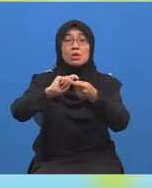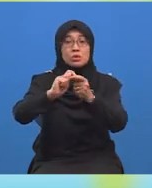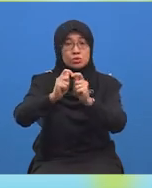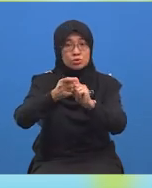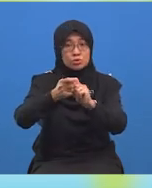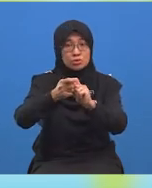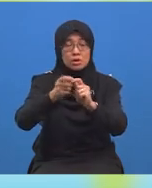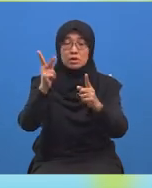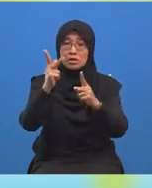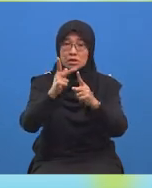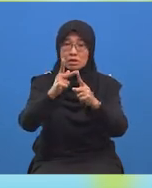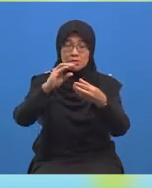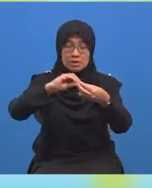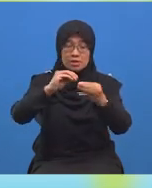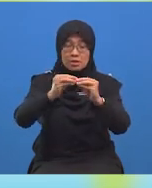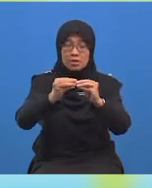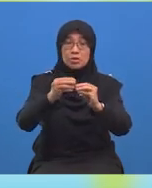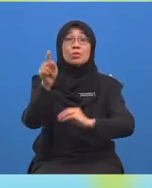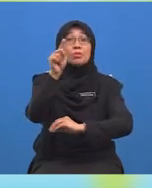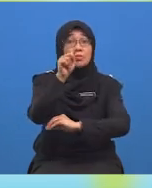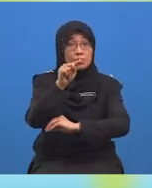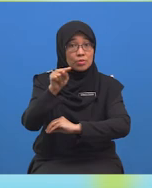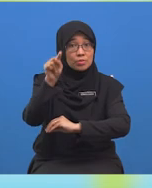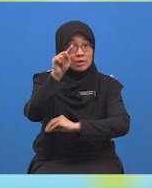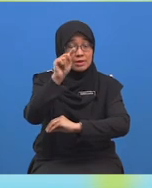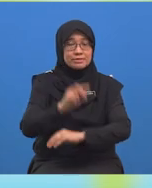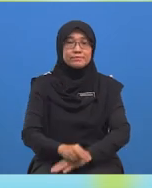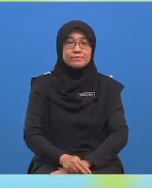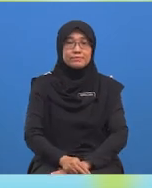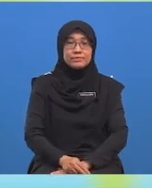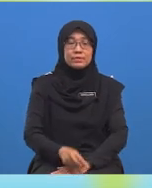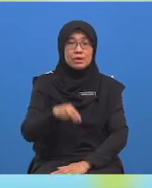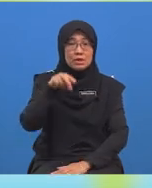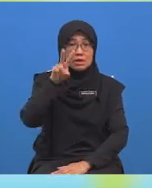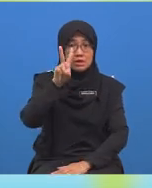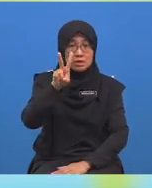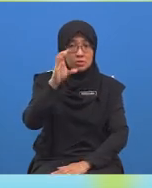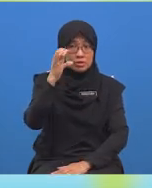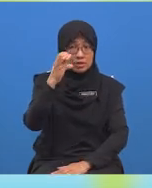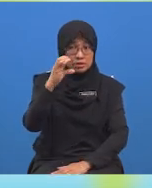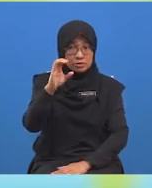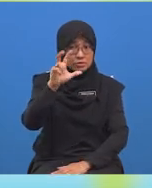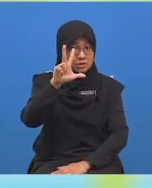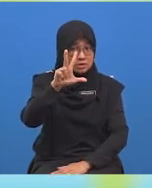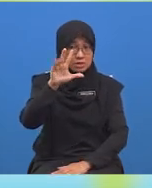tukarkan nilai kedua-dua perpuluhan tersebut kepada nombor bulat, iaitu